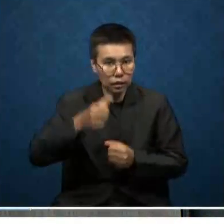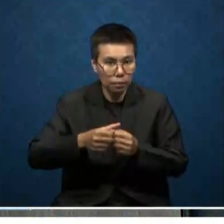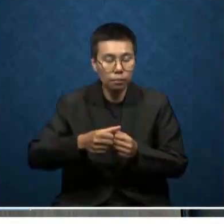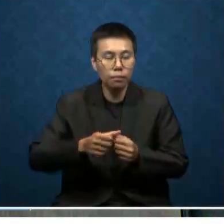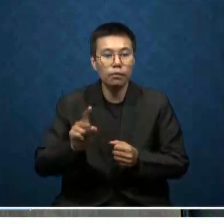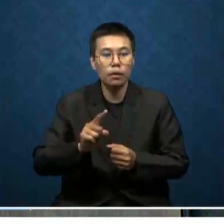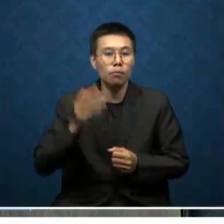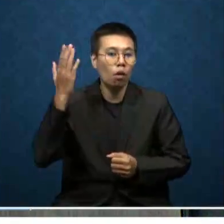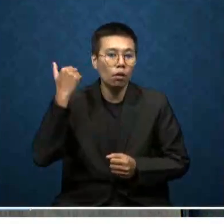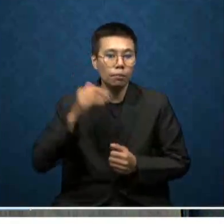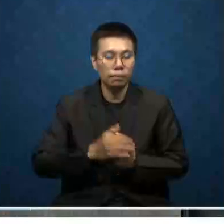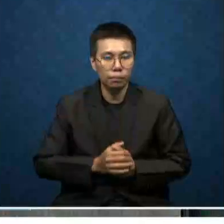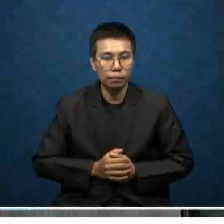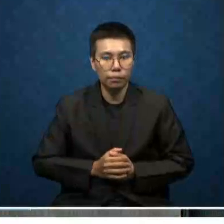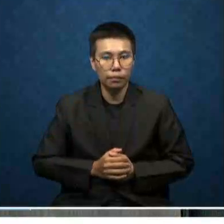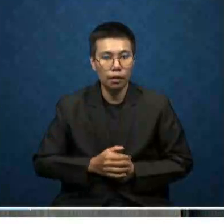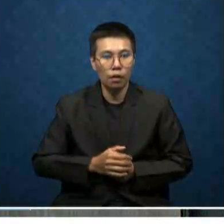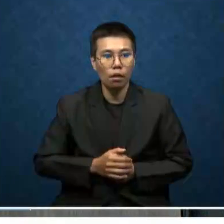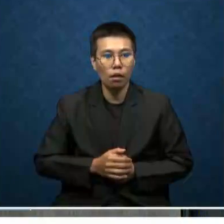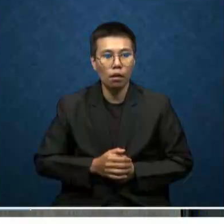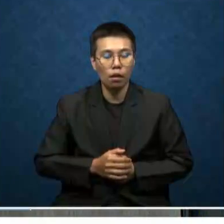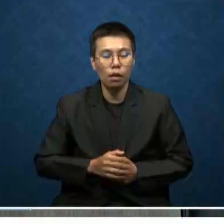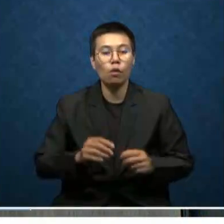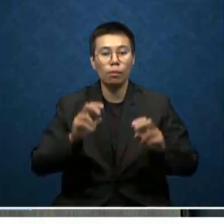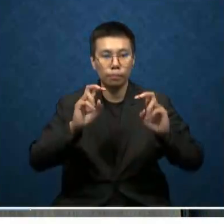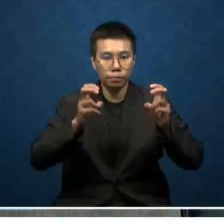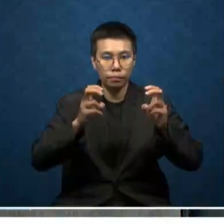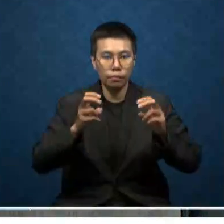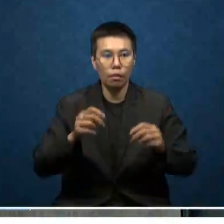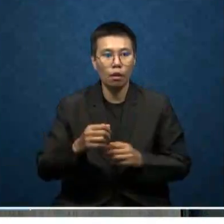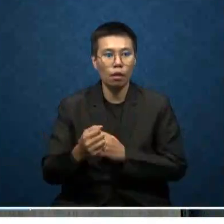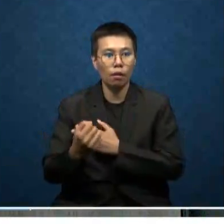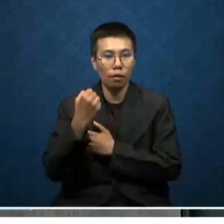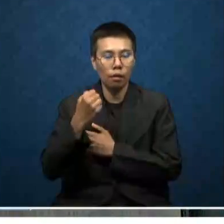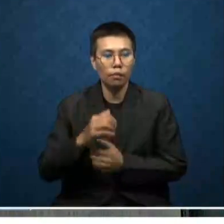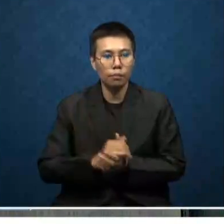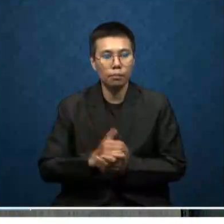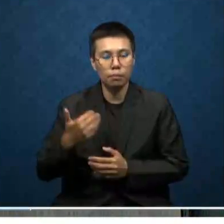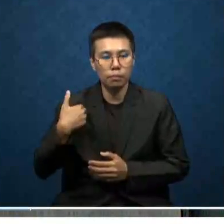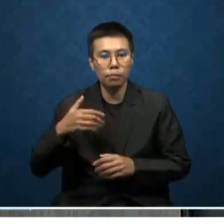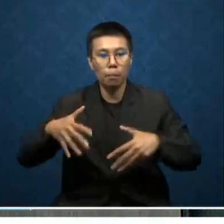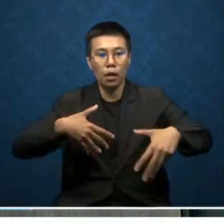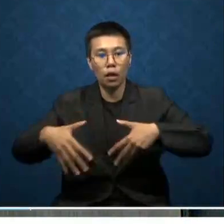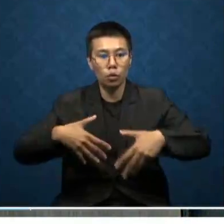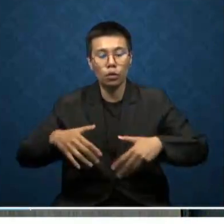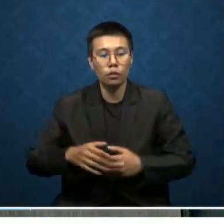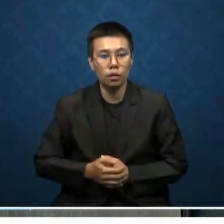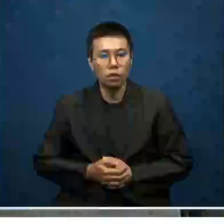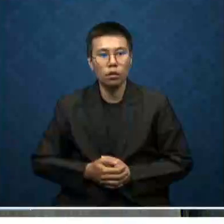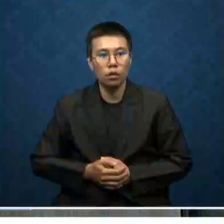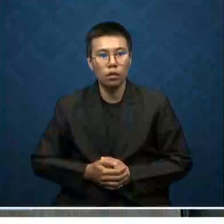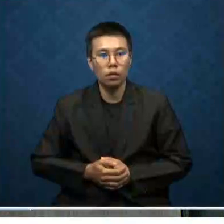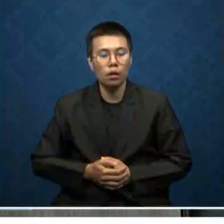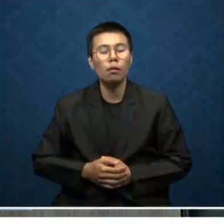ว่าประเด็นการปฏิรูปประเทศด้านพลังงานเกิดจากการเรียกร้องของภาคประชาชนที่เกิดจาก